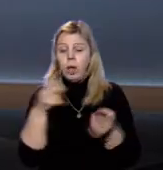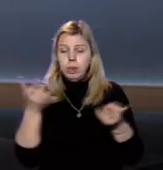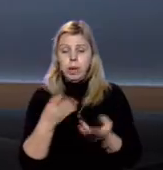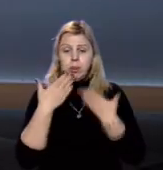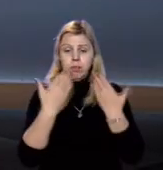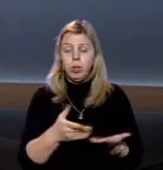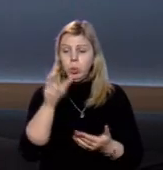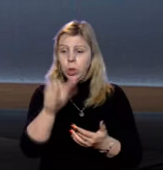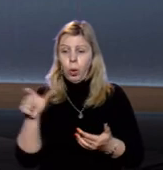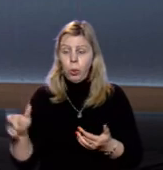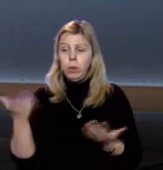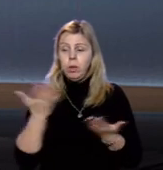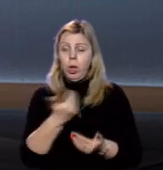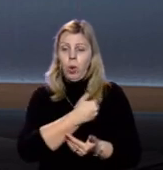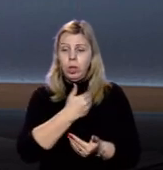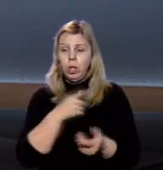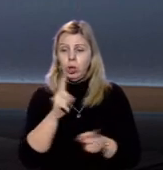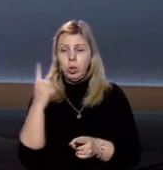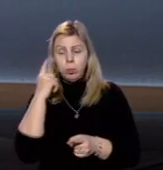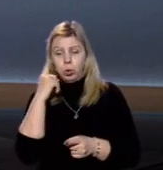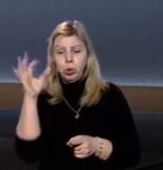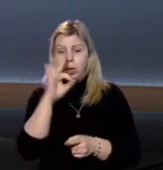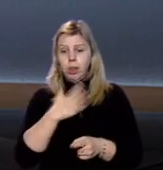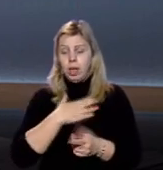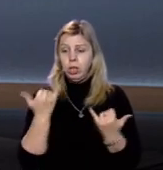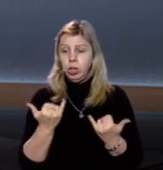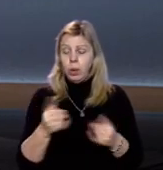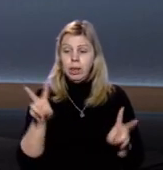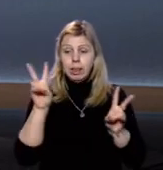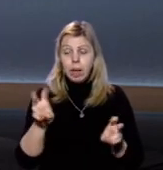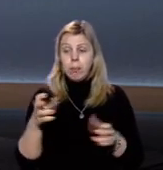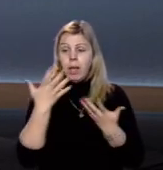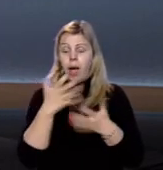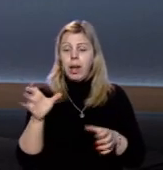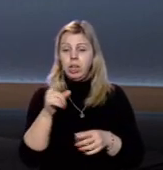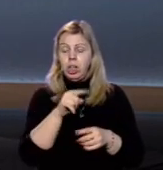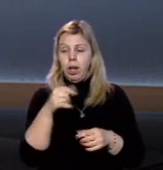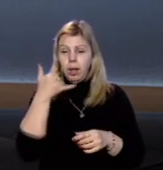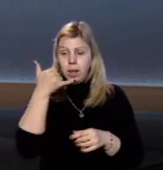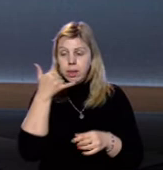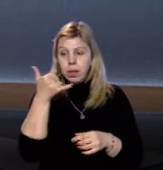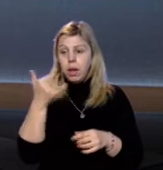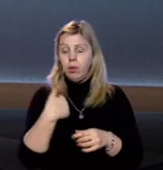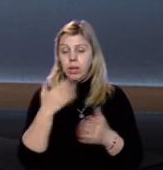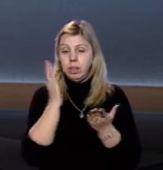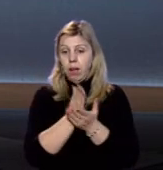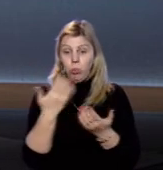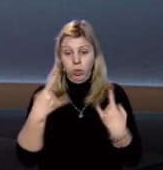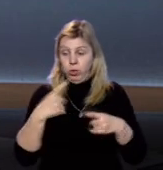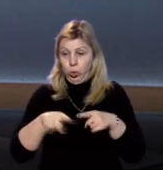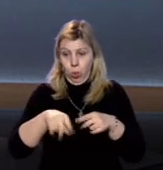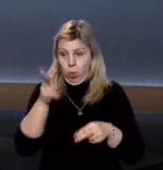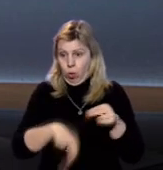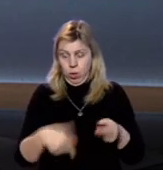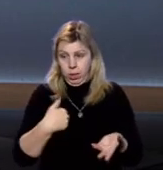звернутися глядачам або ті, котрі хотіли щось почути щодо нашої сьогоднішньої теми, яка гаряча лінія, тому що наш ефір вже добігає